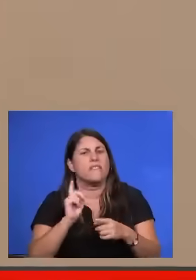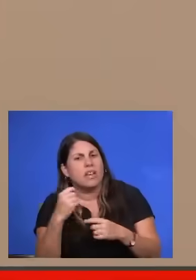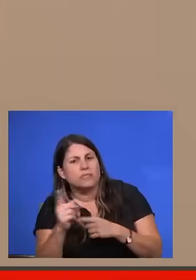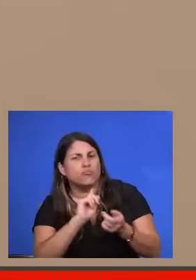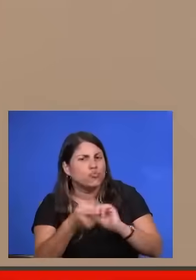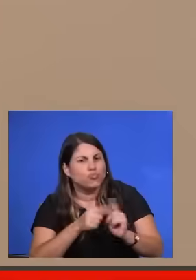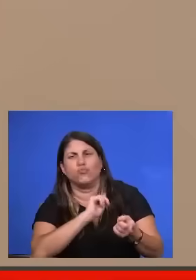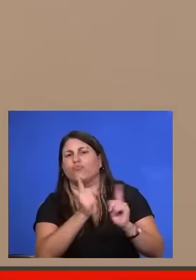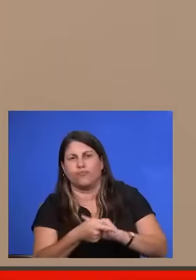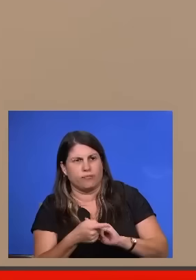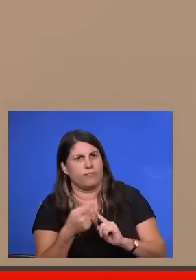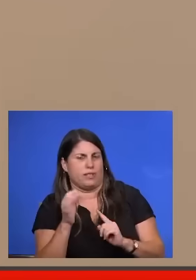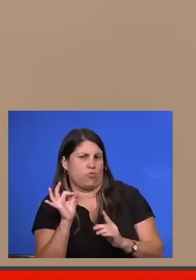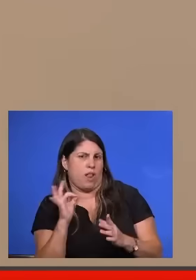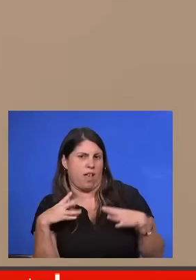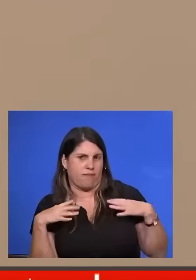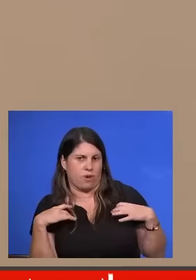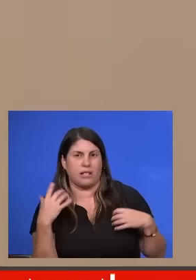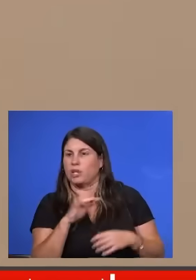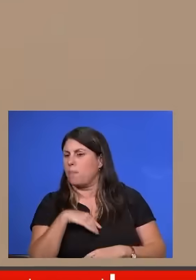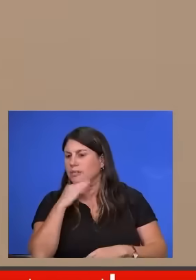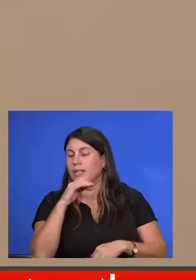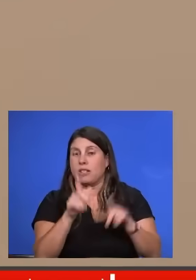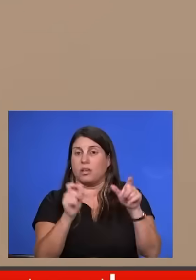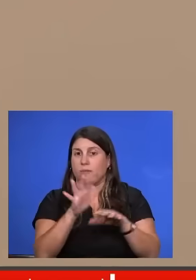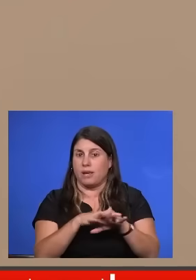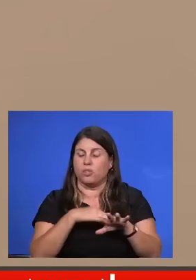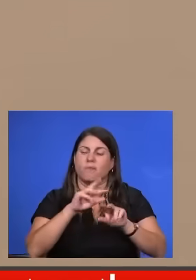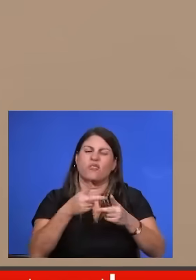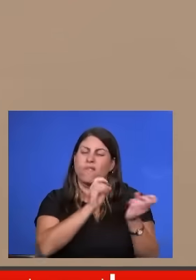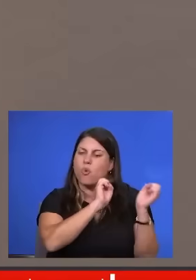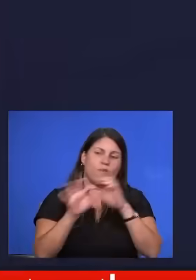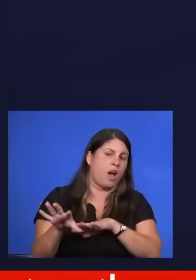מספק את מי שמרגיש ששוב הופקר בשעת הלחימה.